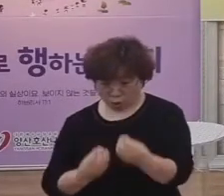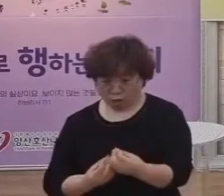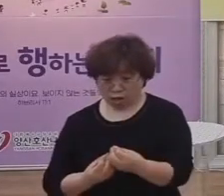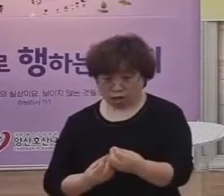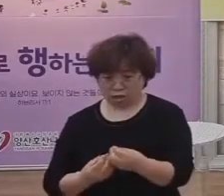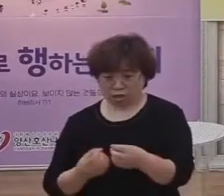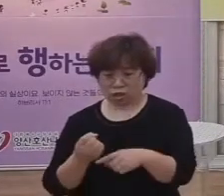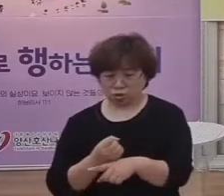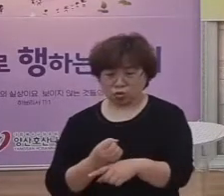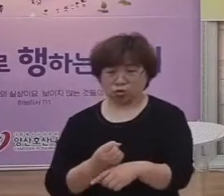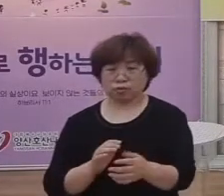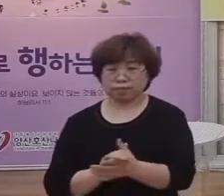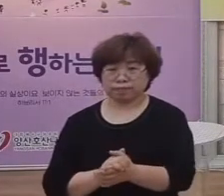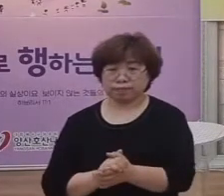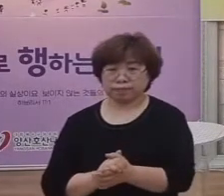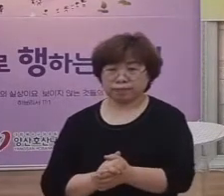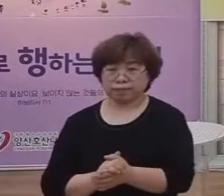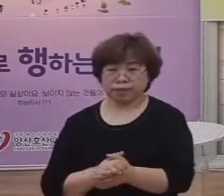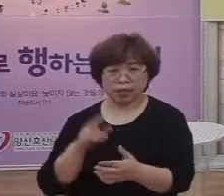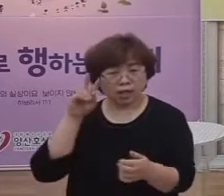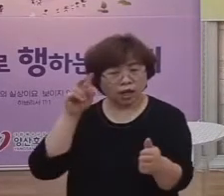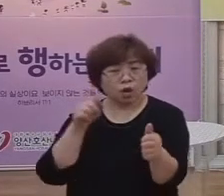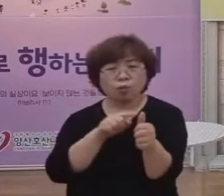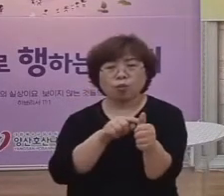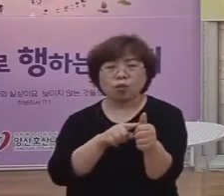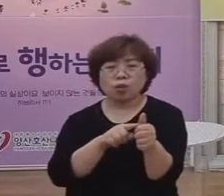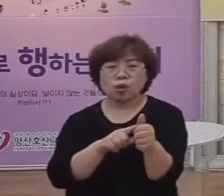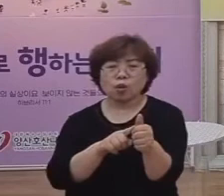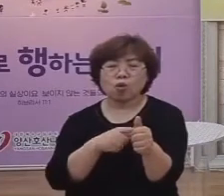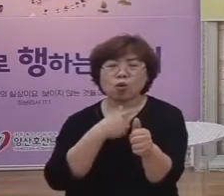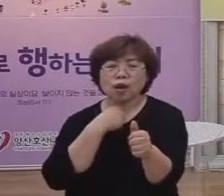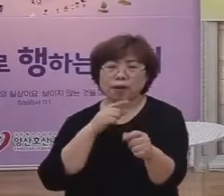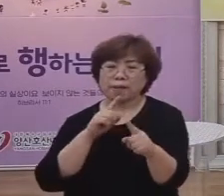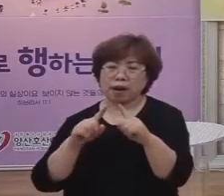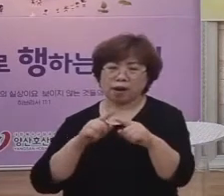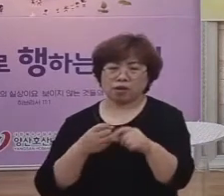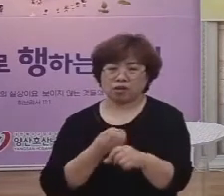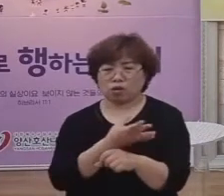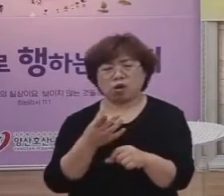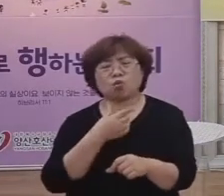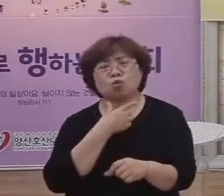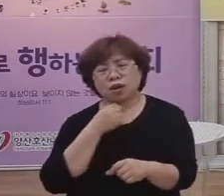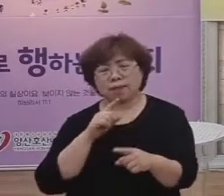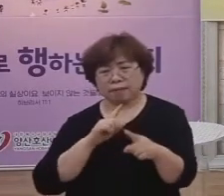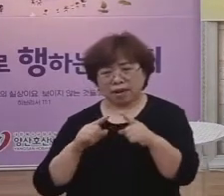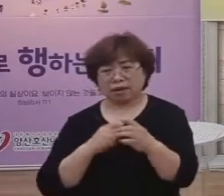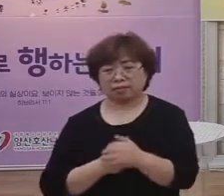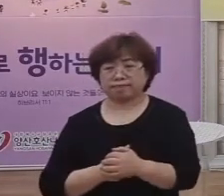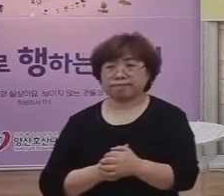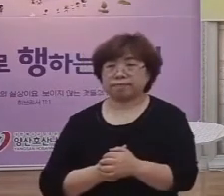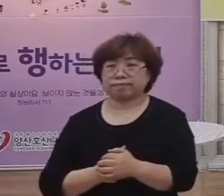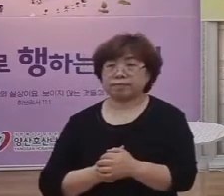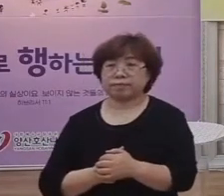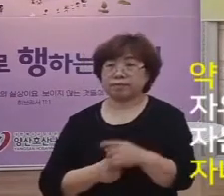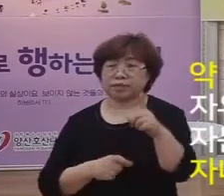드디어 이제 자기가 하고 싶은 이야기, 즉 결론입니다. 자기가 하고 싶은 얘기를 합니다. 25절에 한번